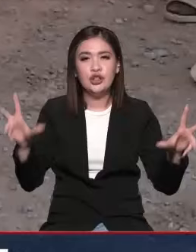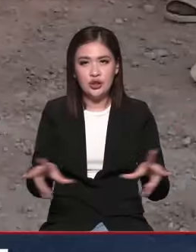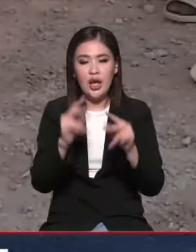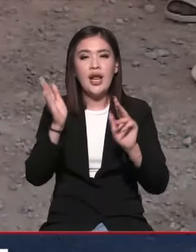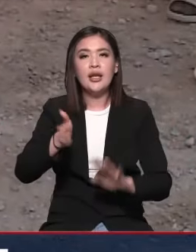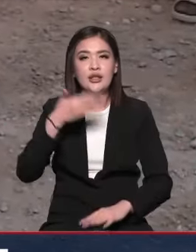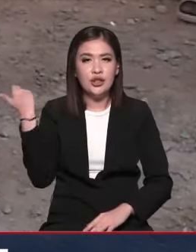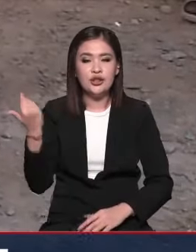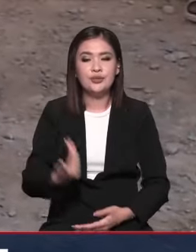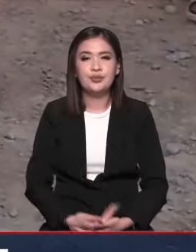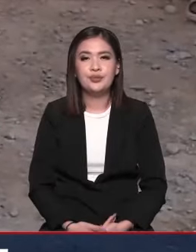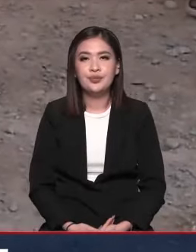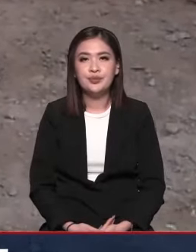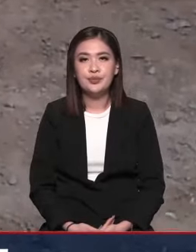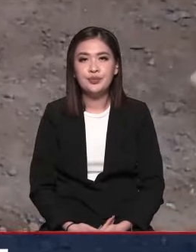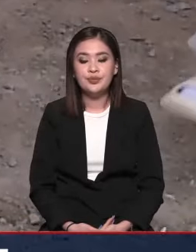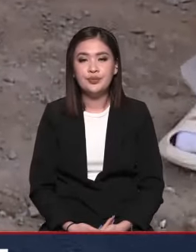болсын.